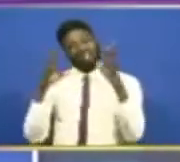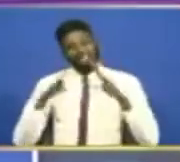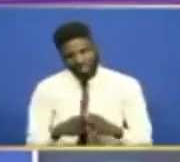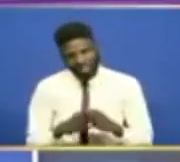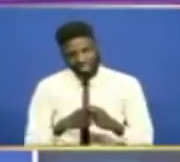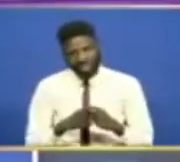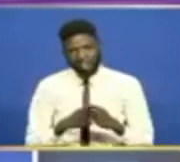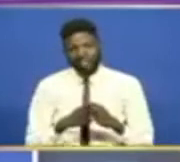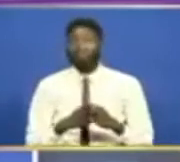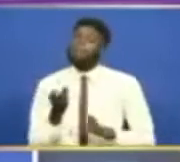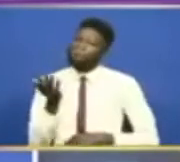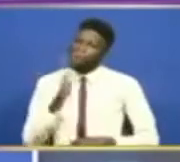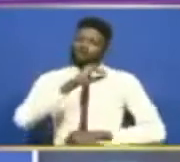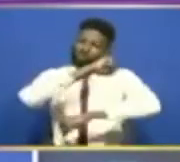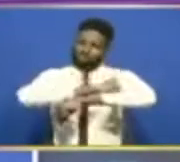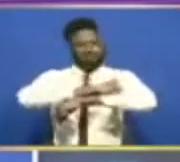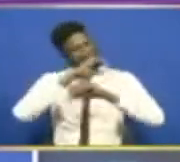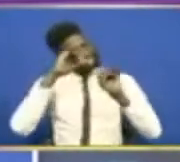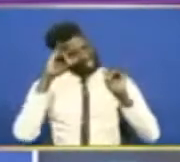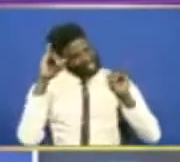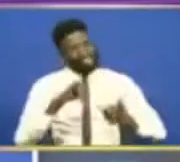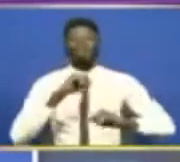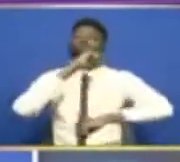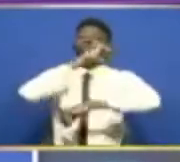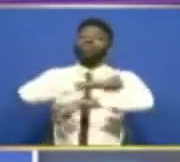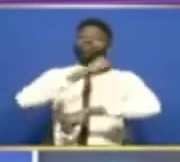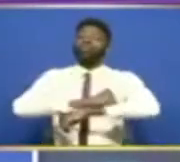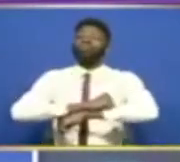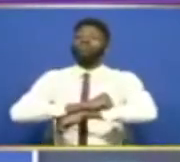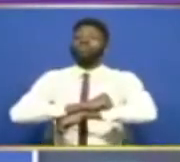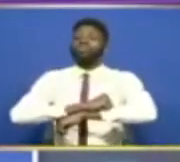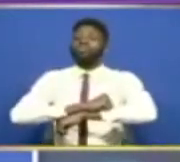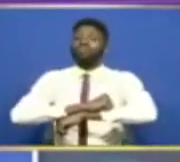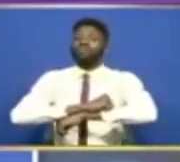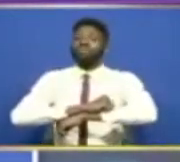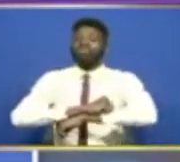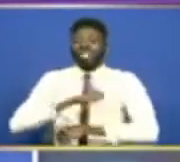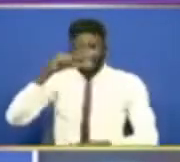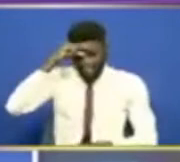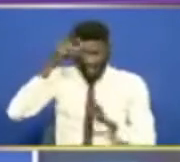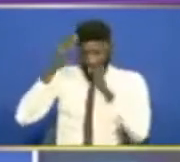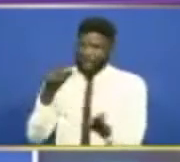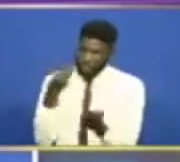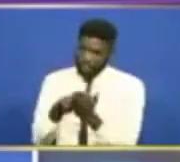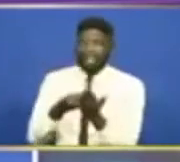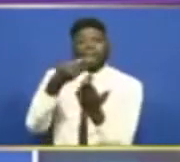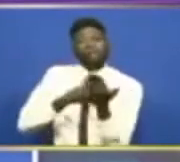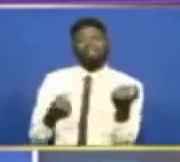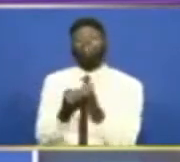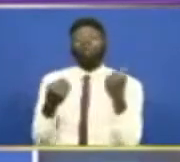Warege shule, wabaki shule. Gavana yuko na pesa ya basari, tuko na pesa za